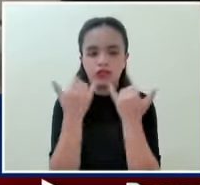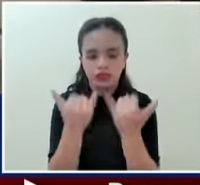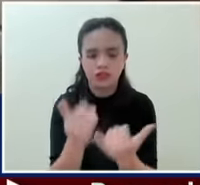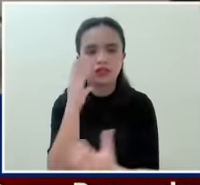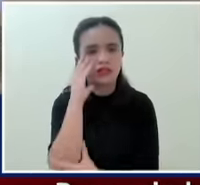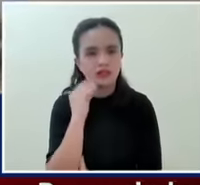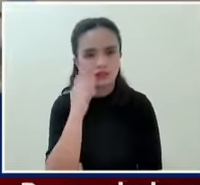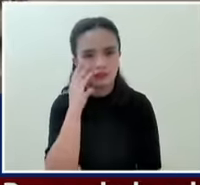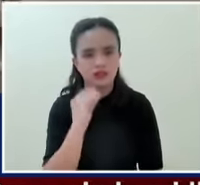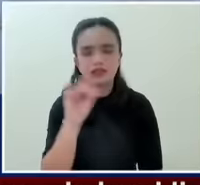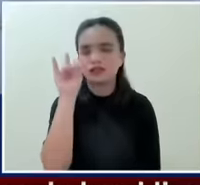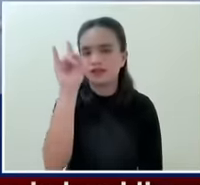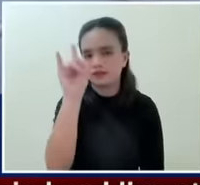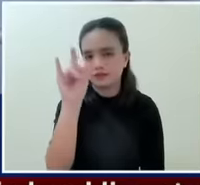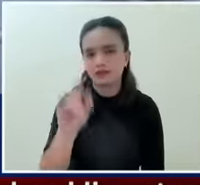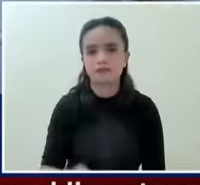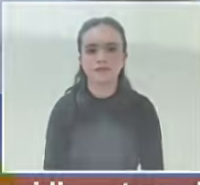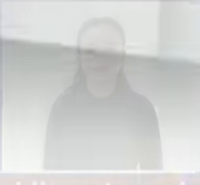ng media.